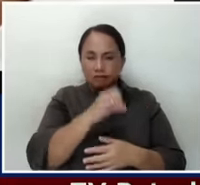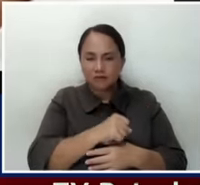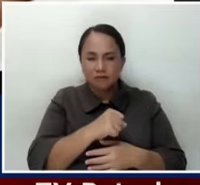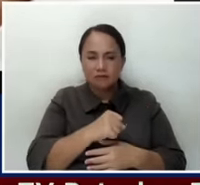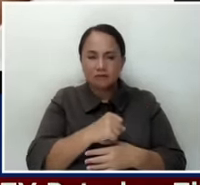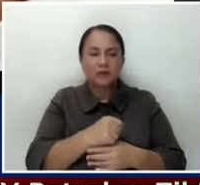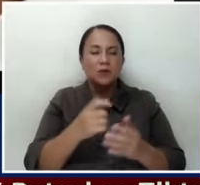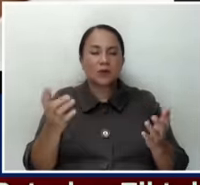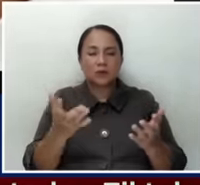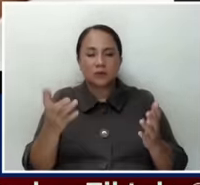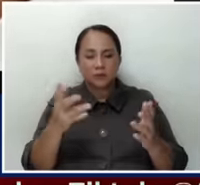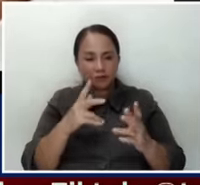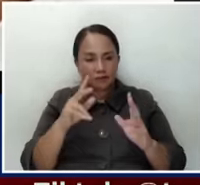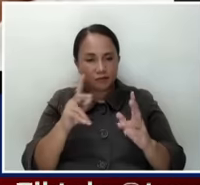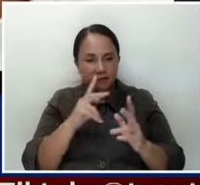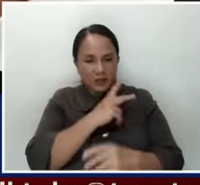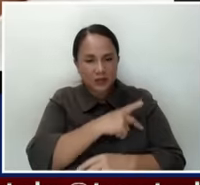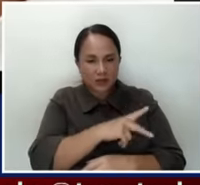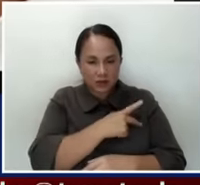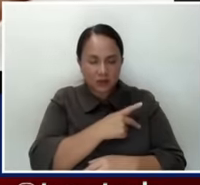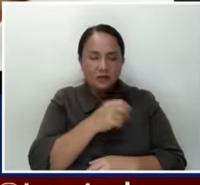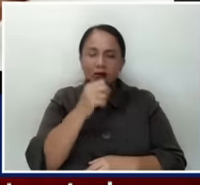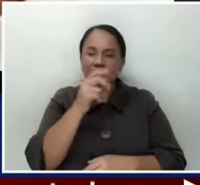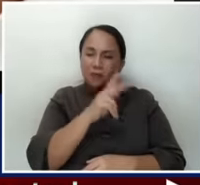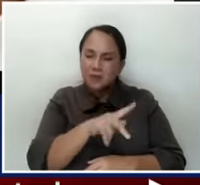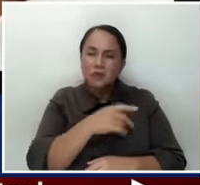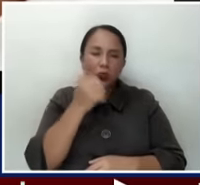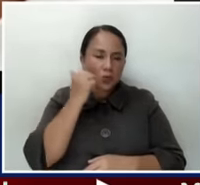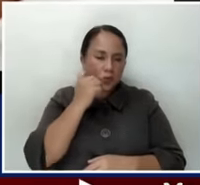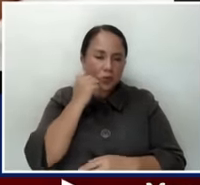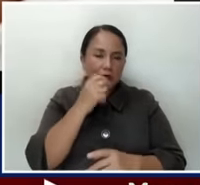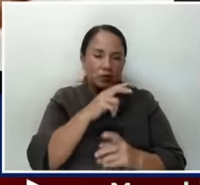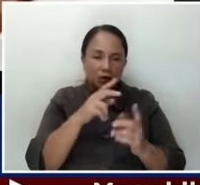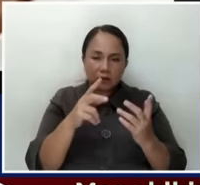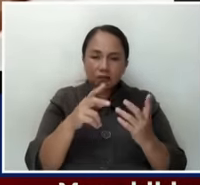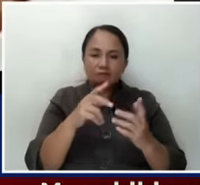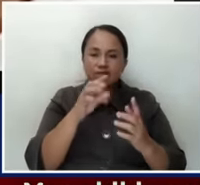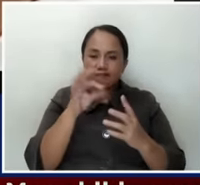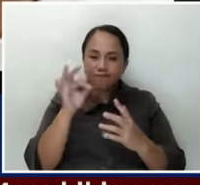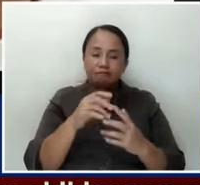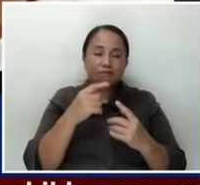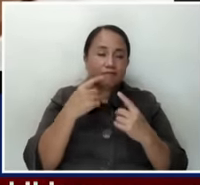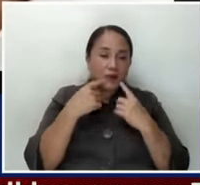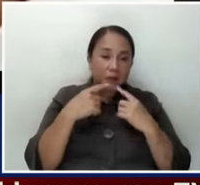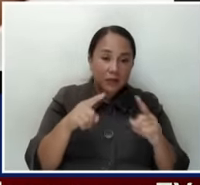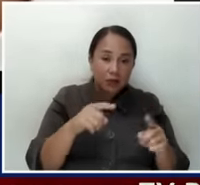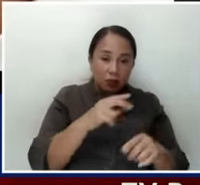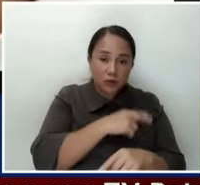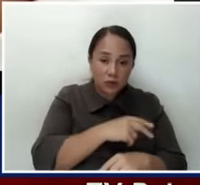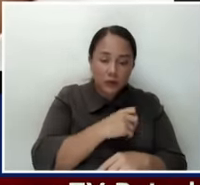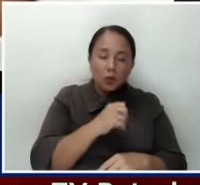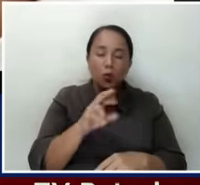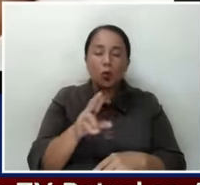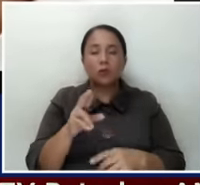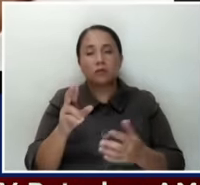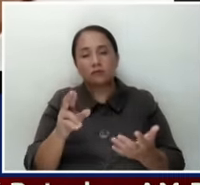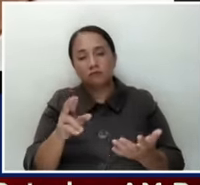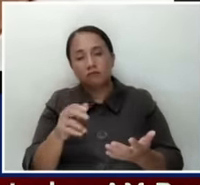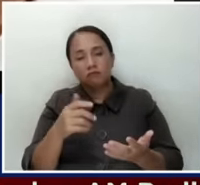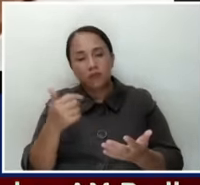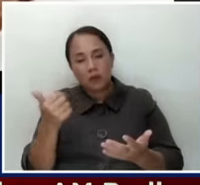ng pasyente. So the patient will always have that option to go to the public facility to avail of mammogram and